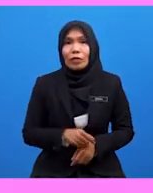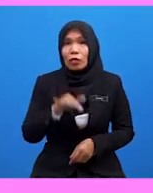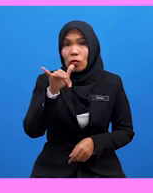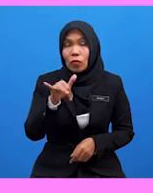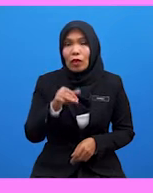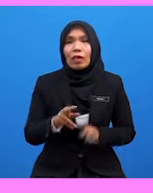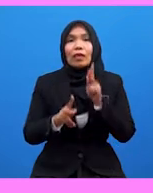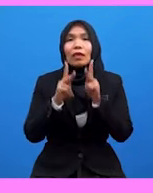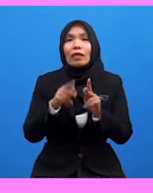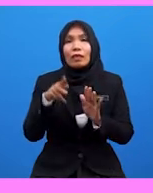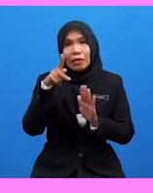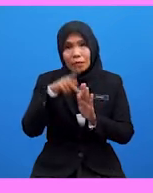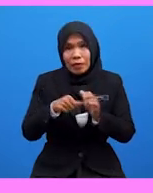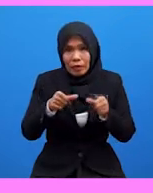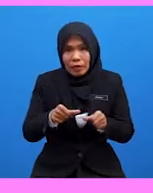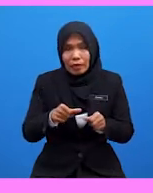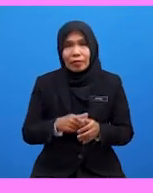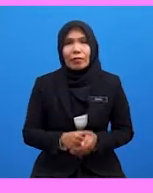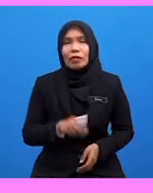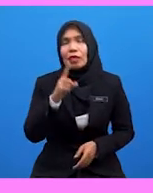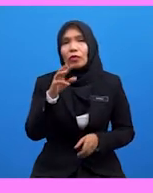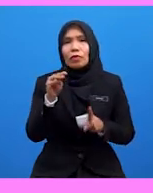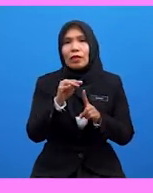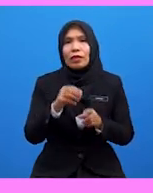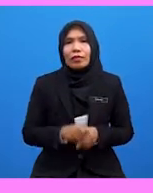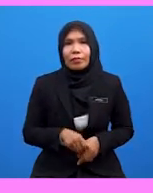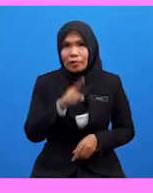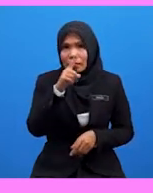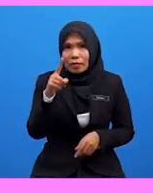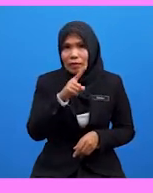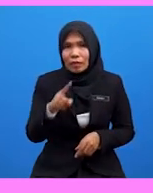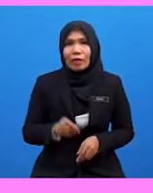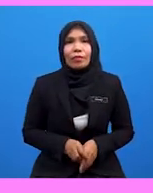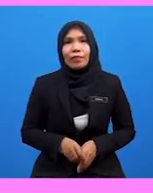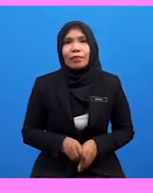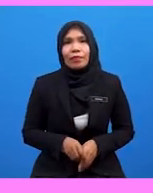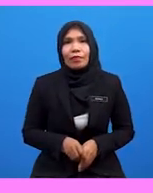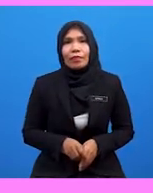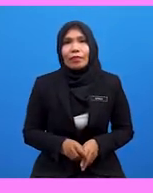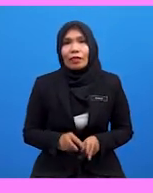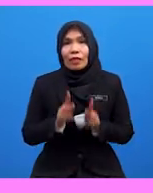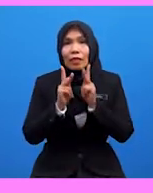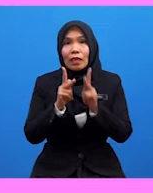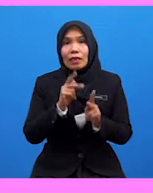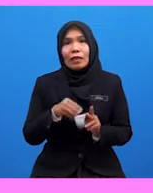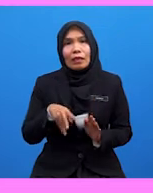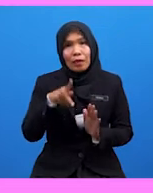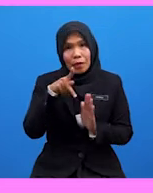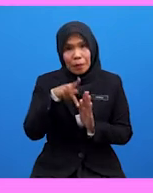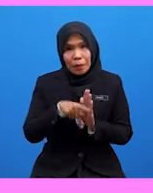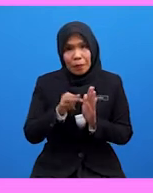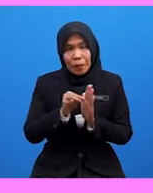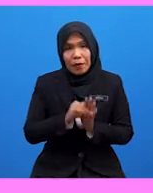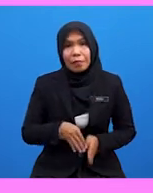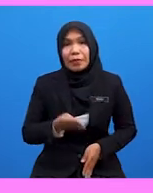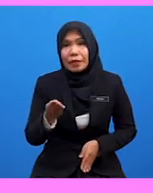penekan, satu markah jika betul. Dan Z ialah kata pembenda, satu markah jika